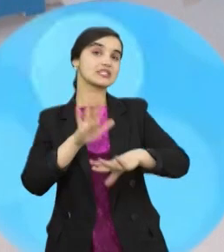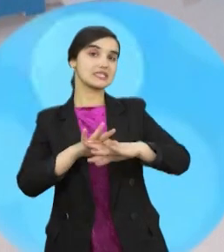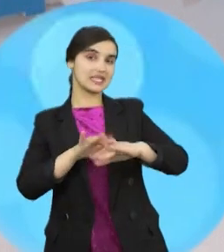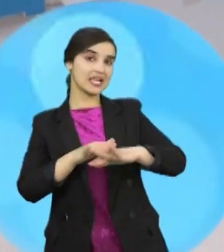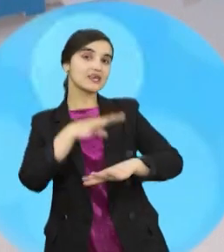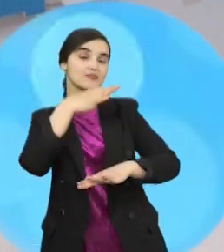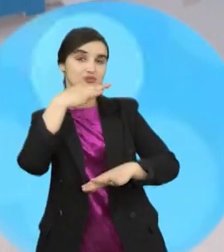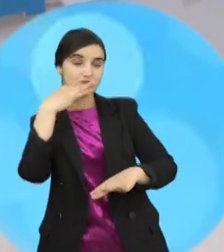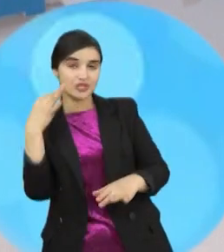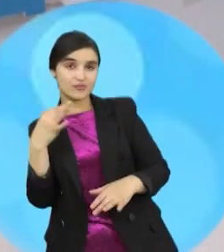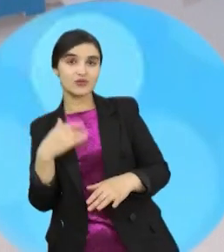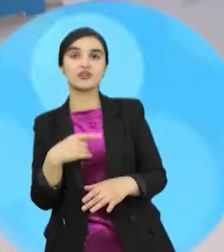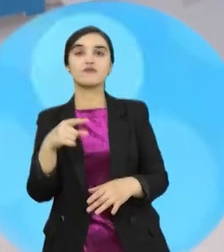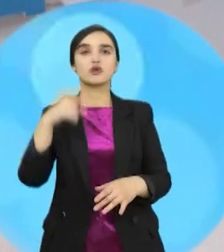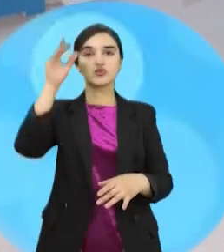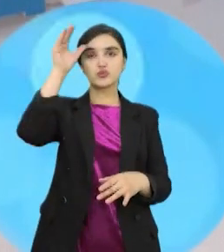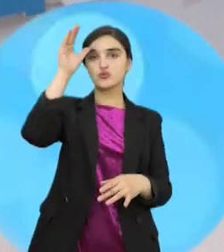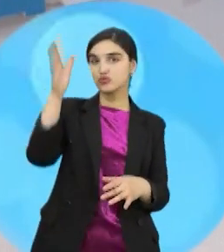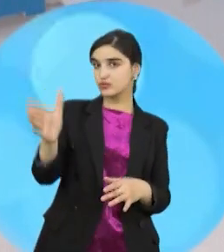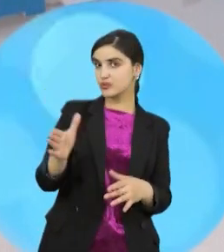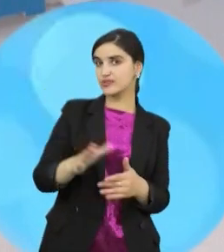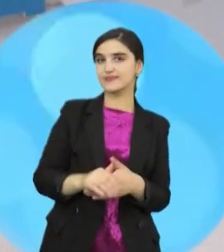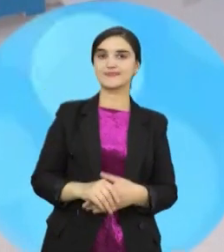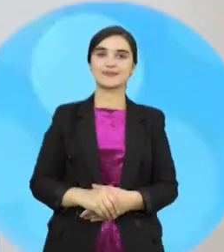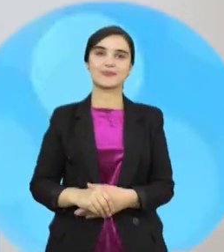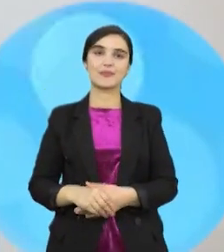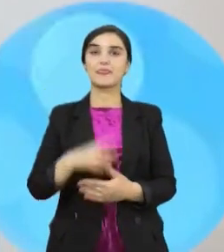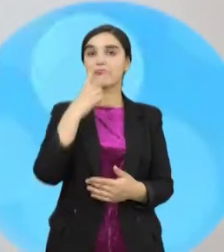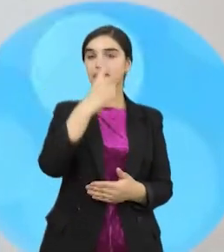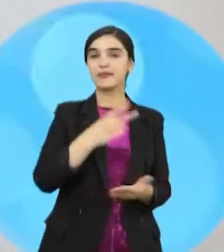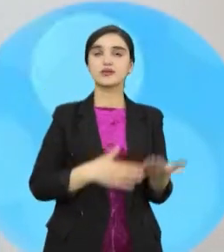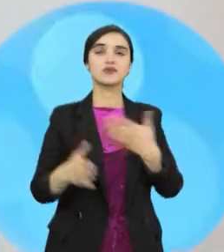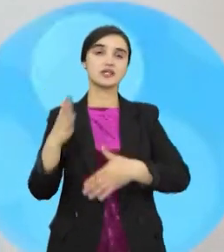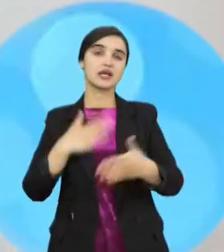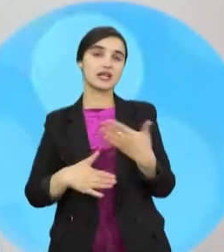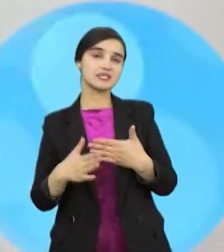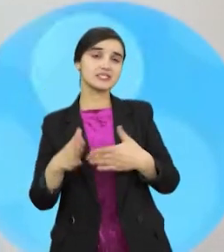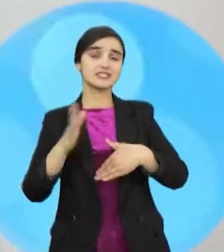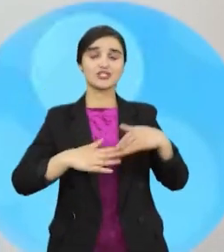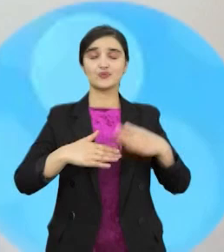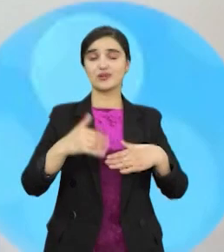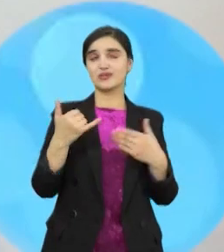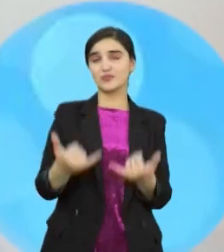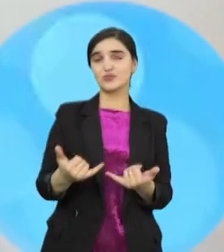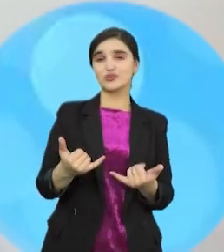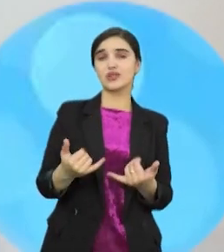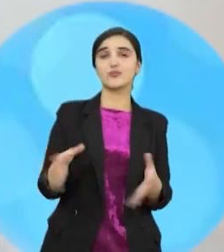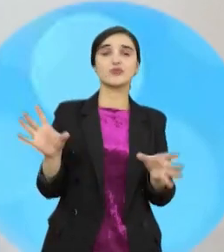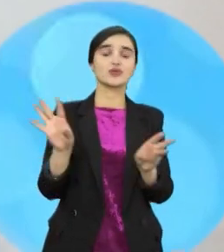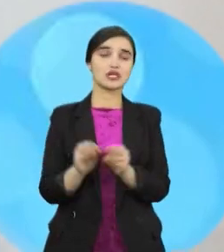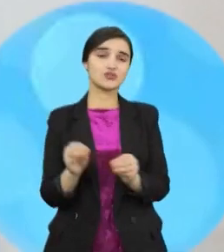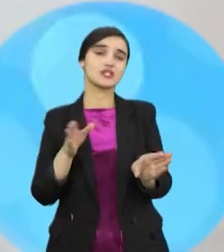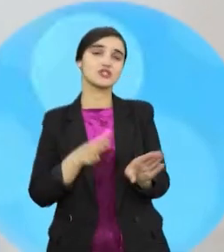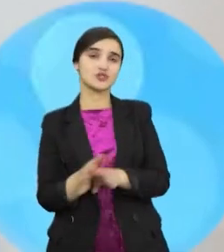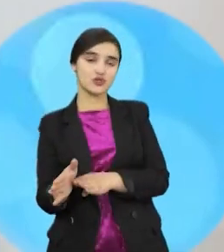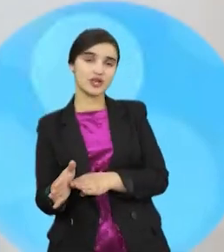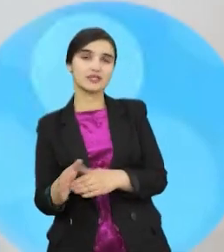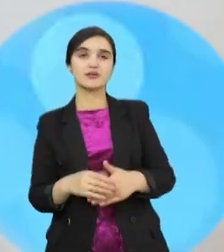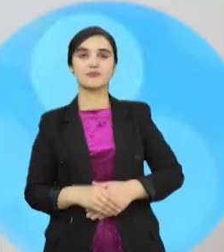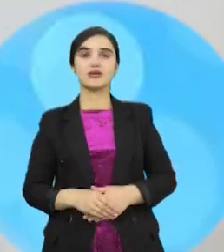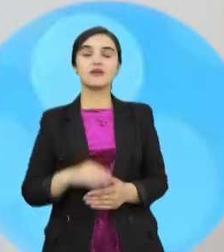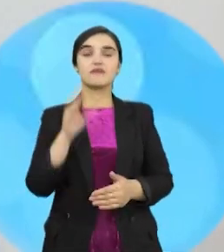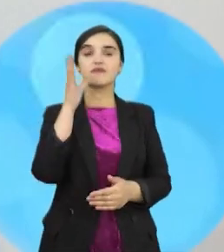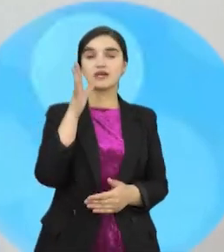بیشتر میکنند و همچنین ذهن ما را قوی تر میکنند. بینندگان عزیز، تجربه امروزه را هم را اجرا کردیم